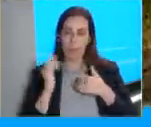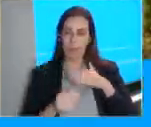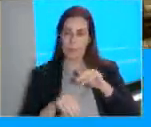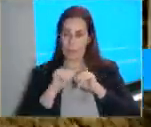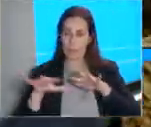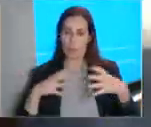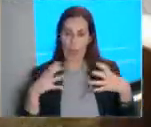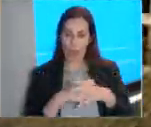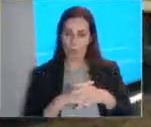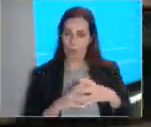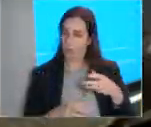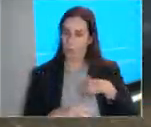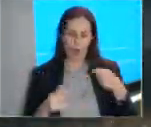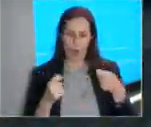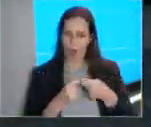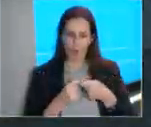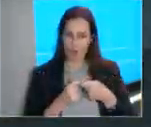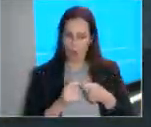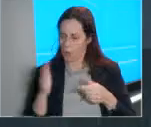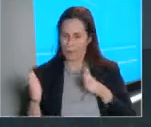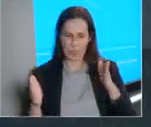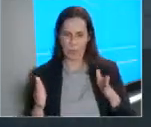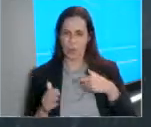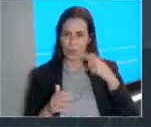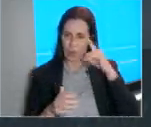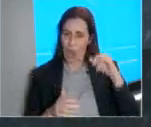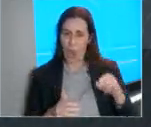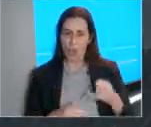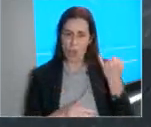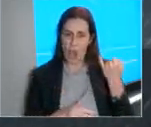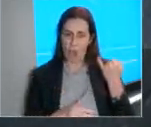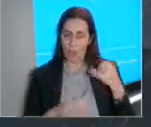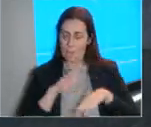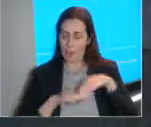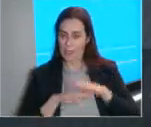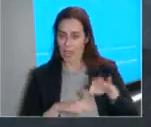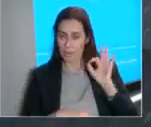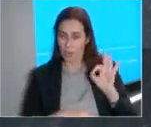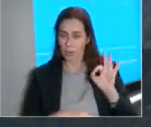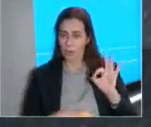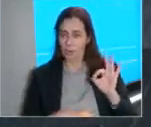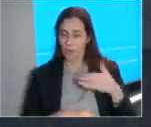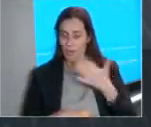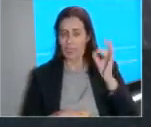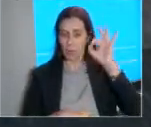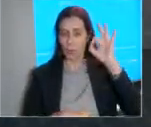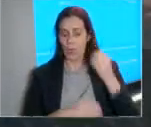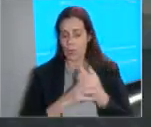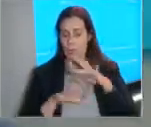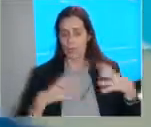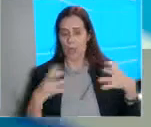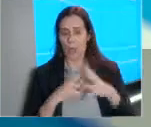בעד ממשלת אחדות, אני לא שייך עכשיו לאף אחד מהצדדים, אני חושב שהג'יהאד האיסלאמי במו ידיו, הגדיל את הסיכויים לממשלת